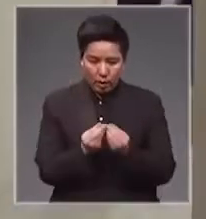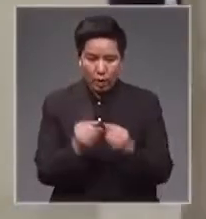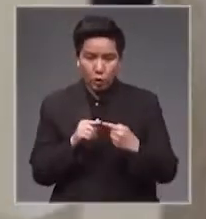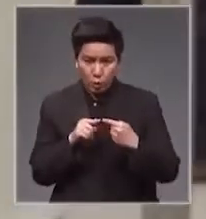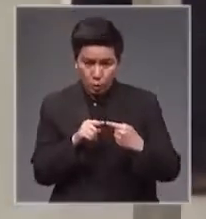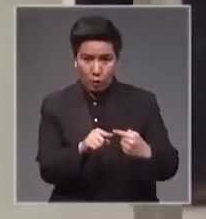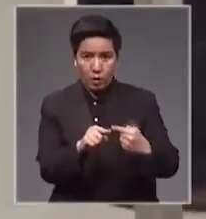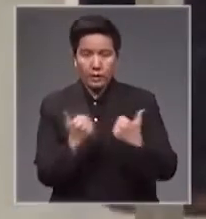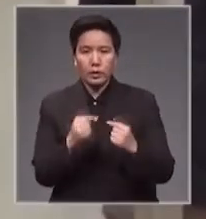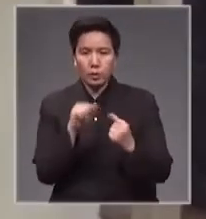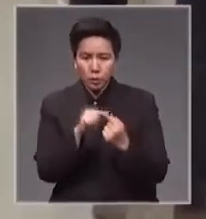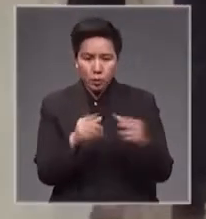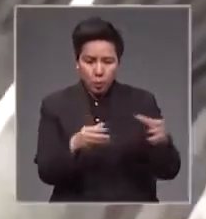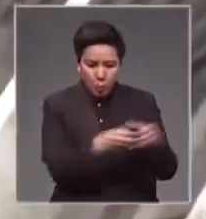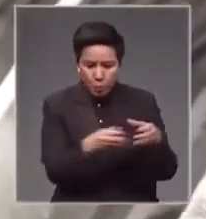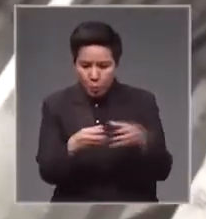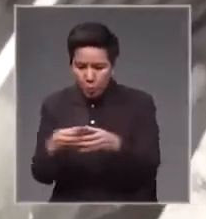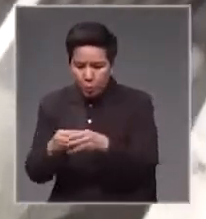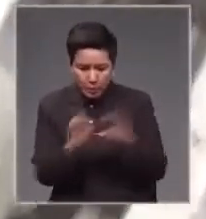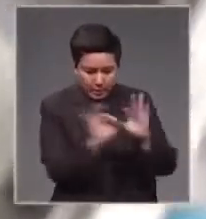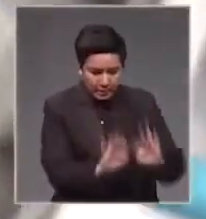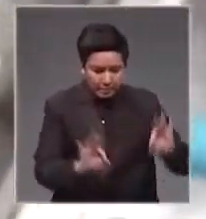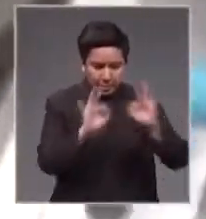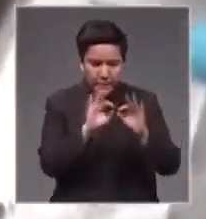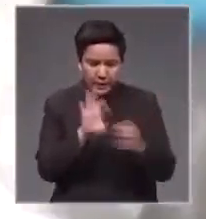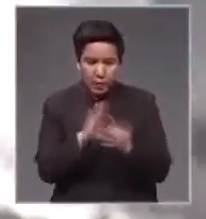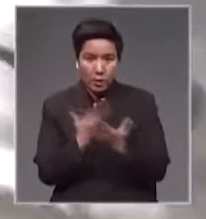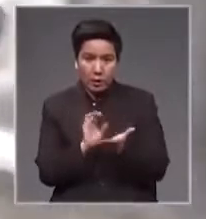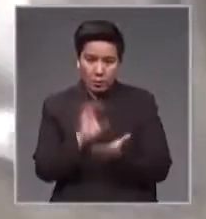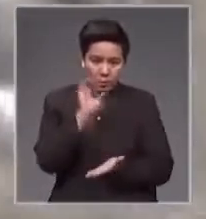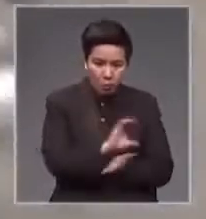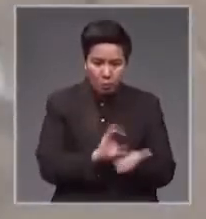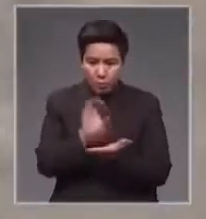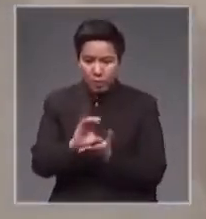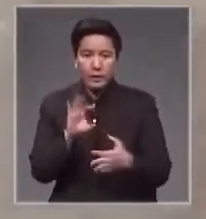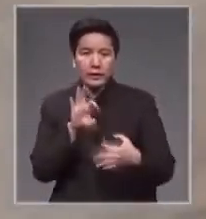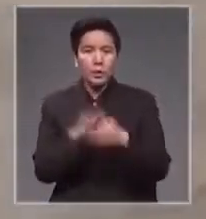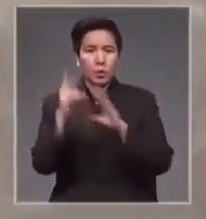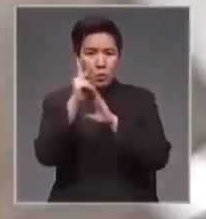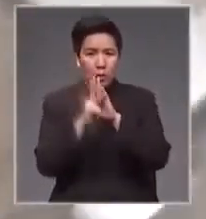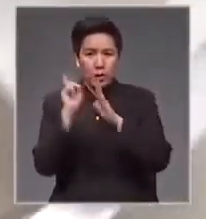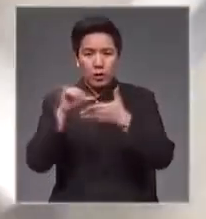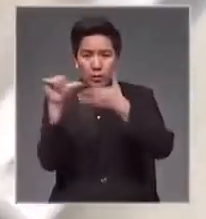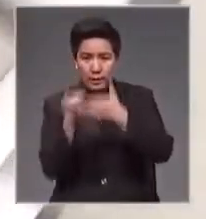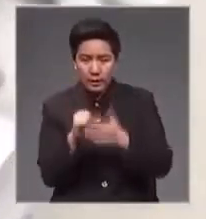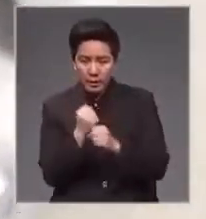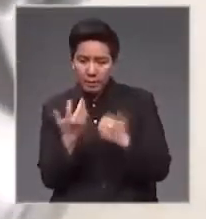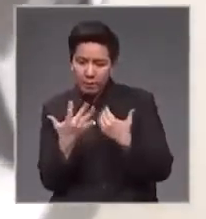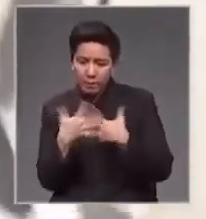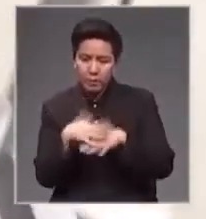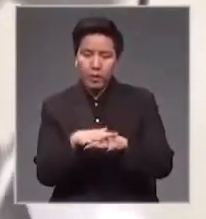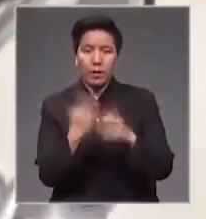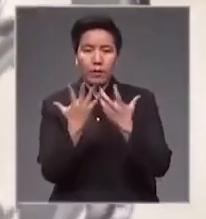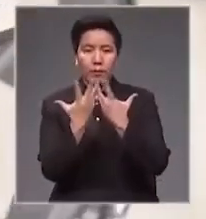ำคัญความเร่งด่วนให้สัมพันธ์กับทุนการวิจัยและกฎหมายเพื่อเกิดกระบวนการที่ประสานสอดคล้องกันทั้งการวิจัยของภาครัฐ